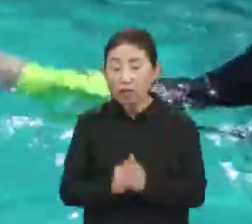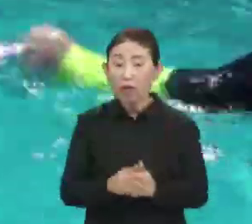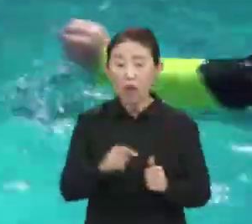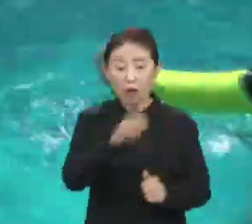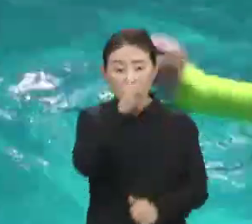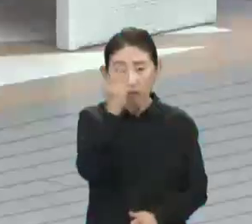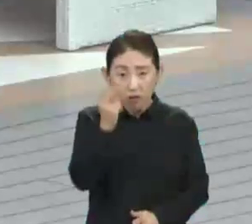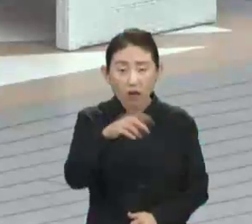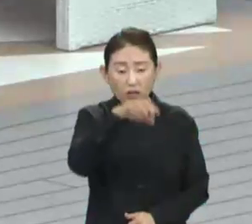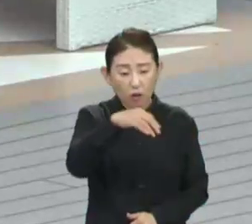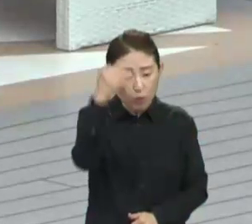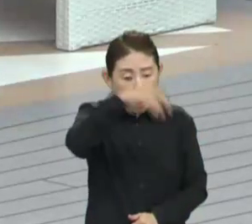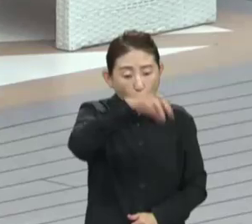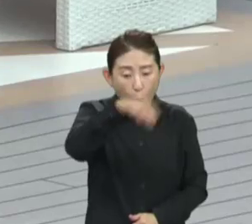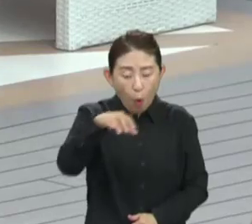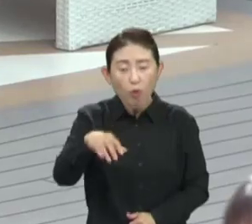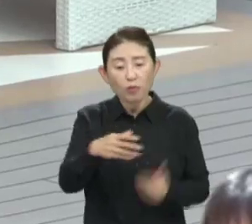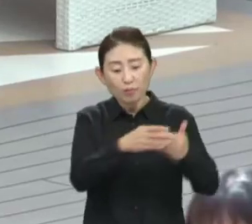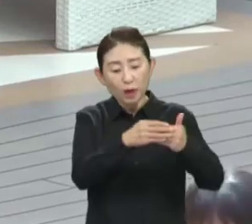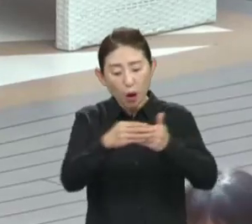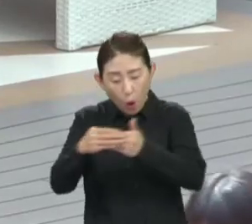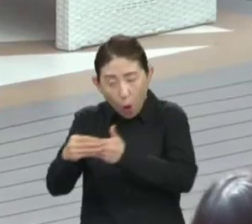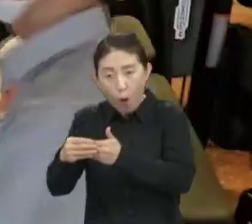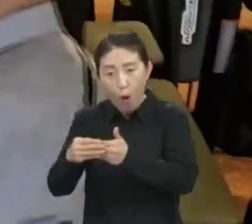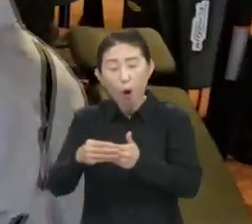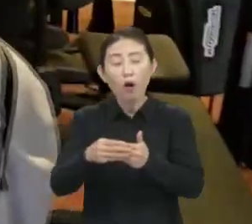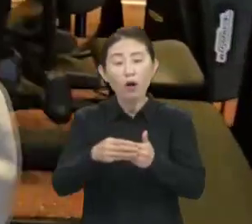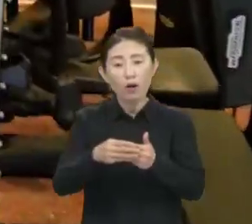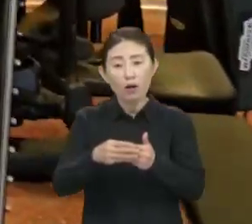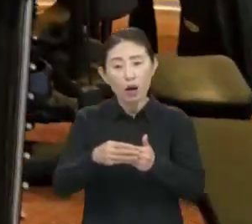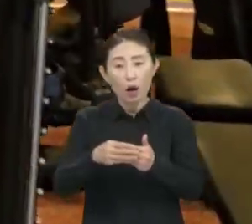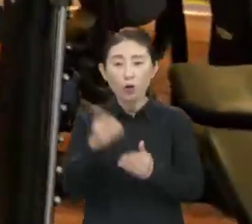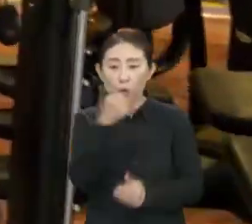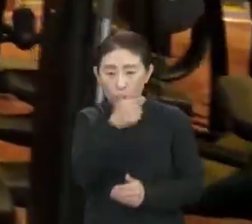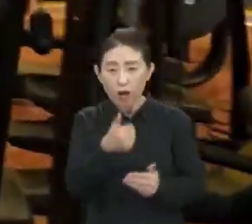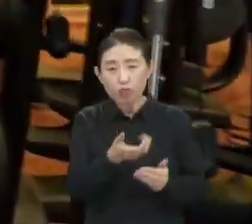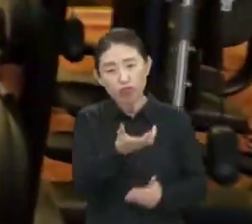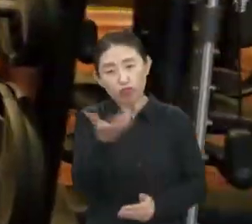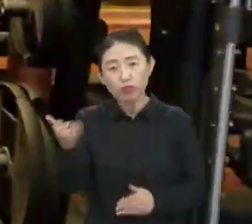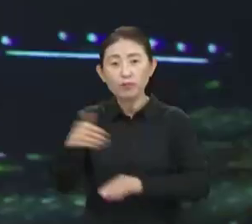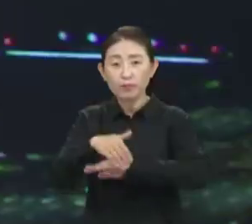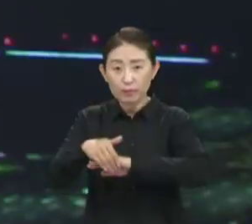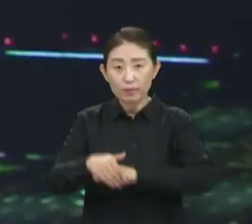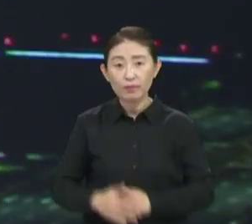인프라와 지역 관광 자원을 소개하는 팸투어를 추진할 예정입니다.